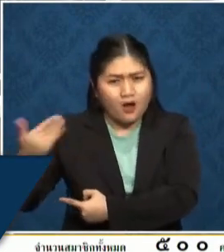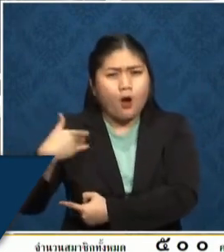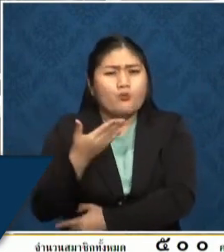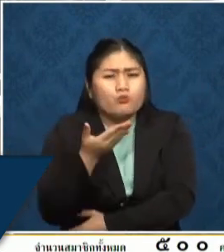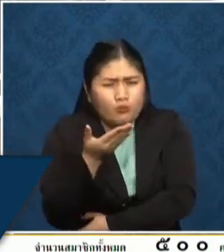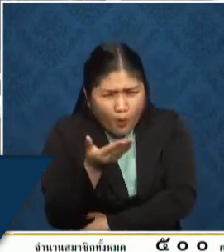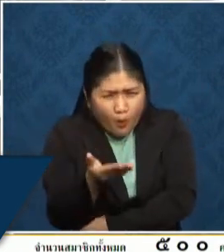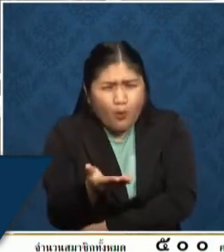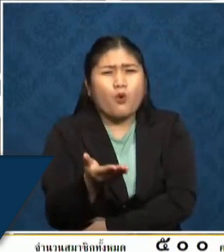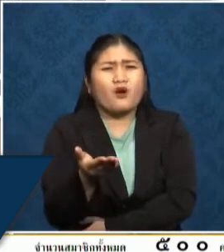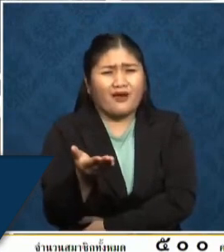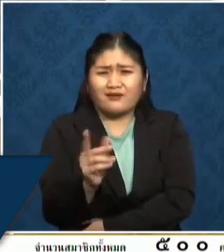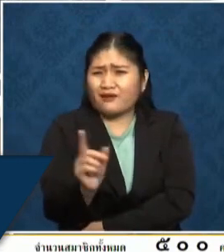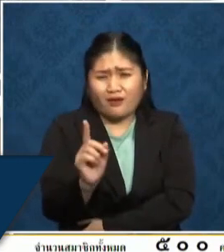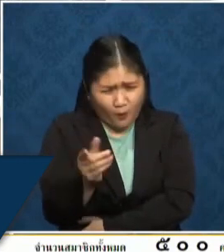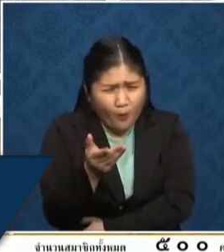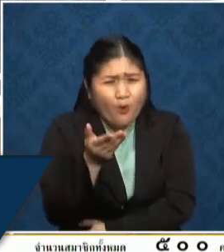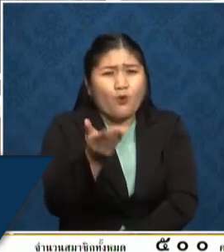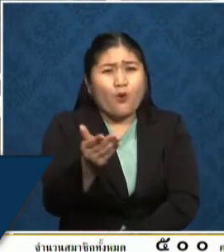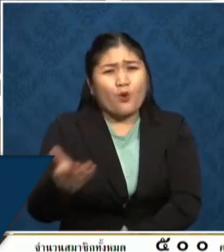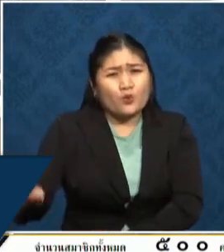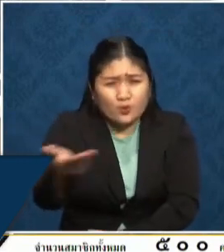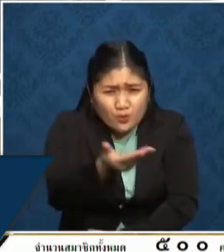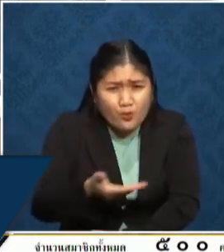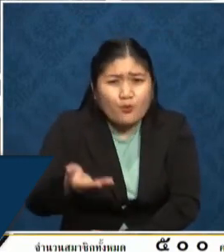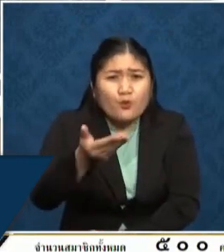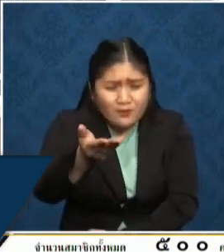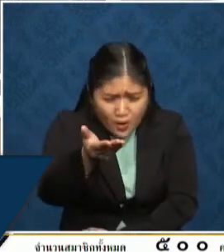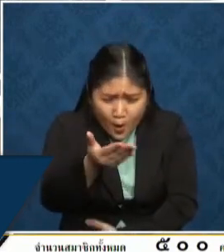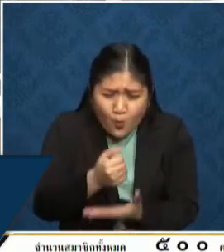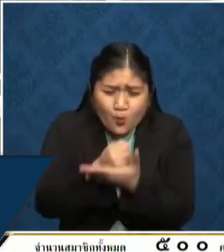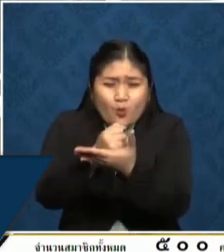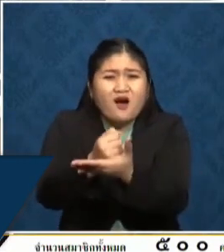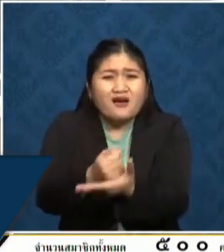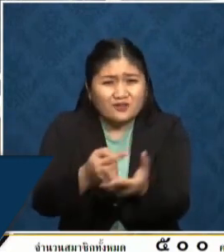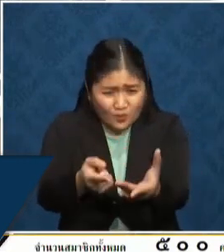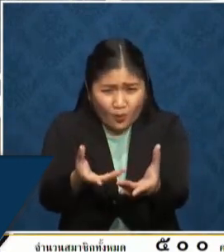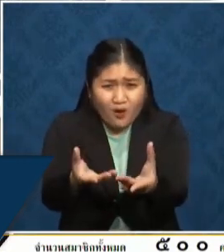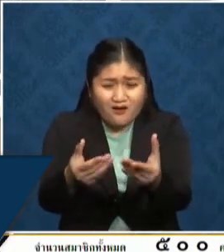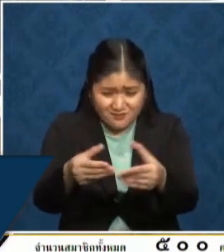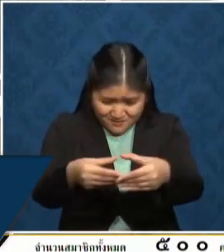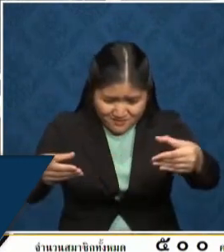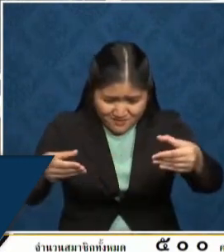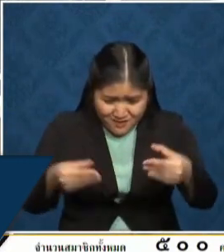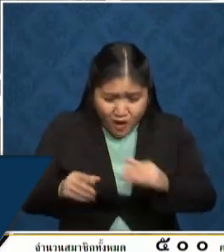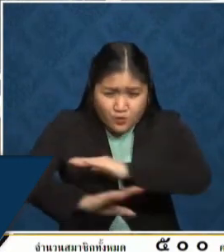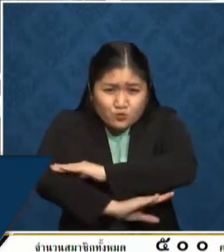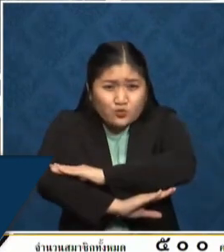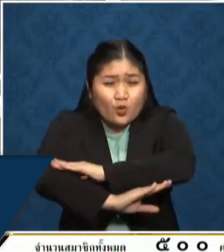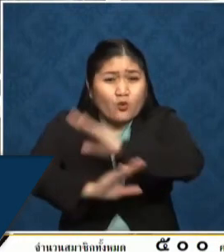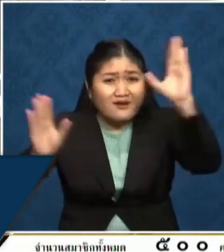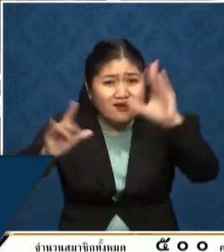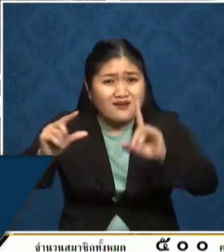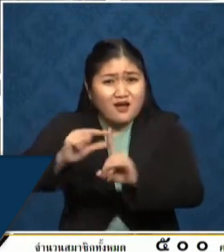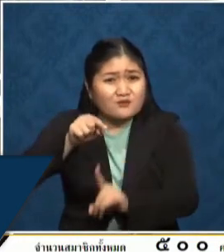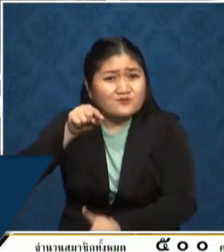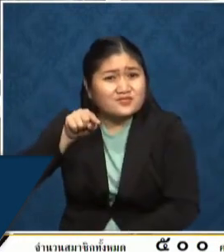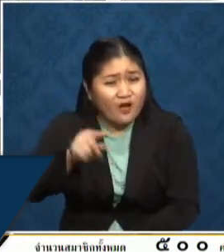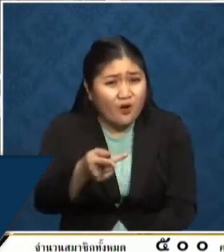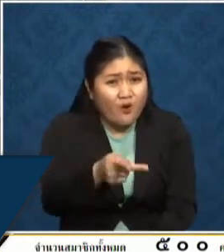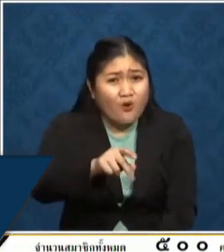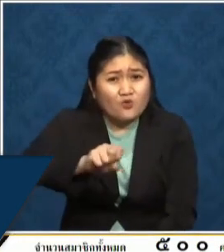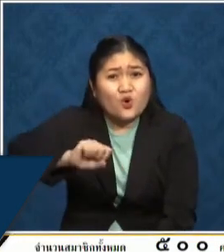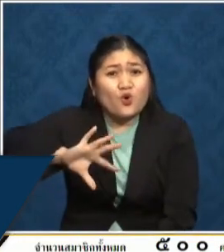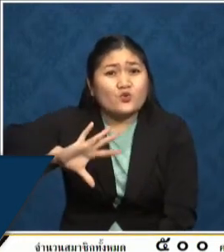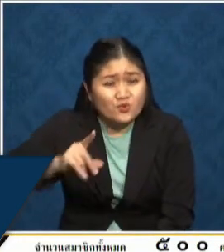ครับขอใหสภาหแ่งนี้ช่วยกันรับหักการรางเพิ่มหยัดยกเริมคำสั่งคณะรกษาความสมบแหงช